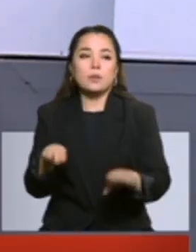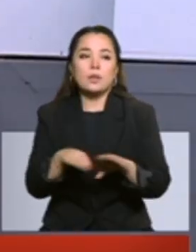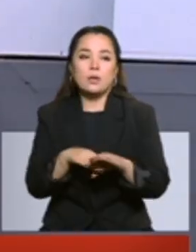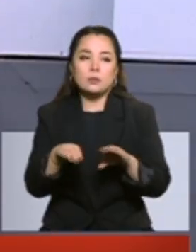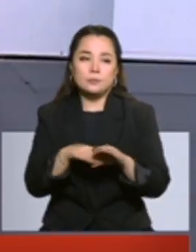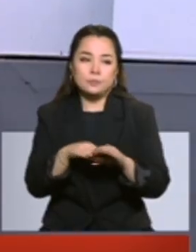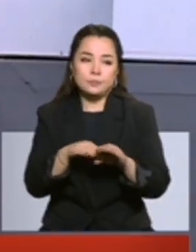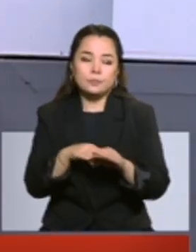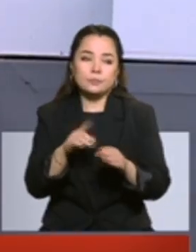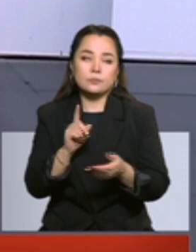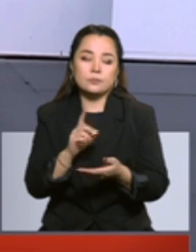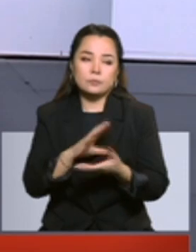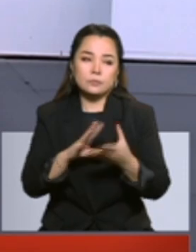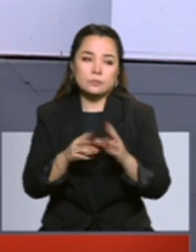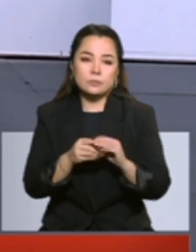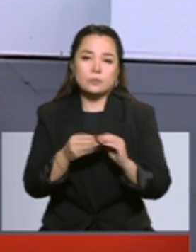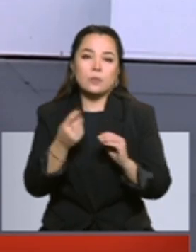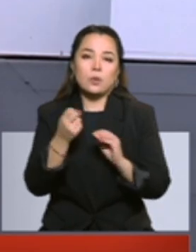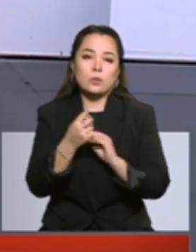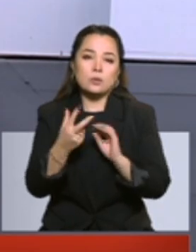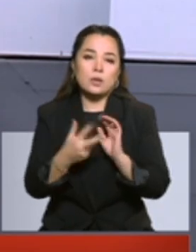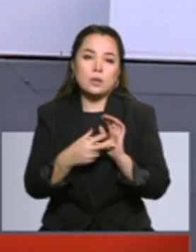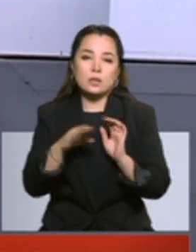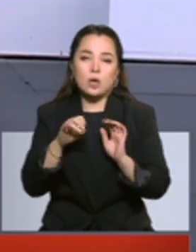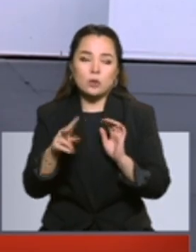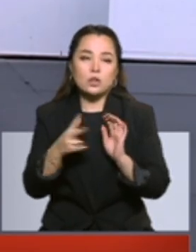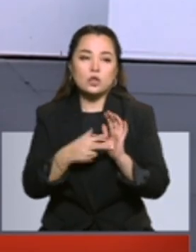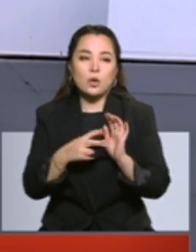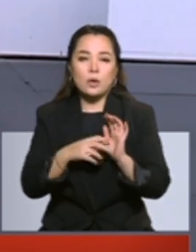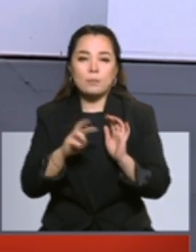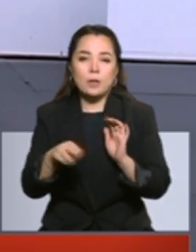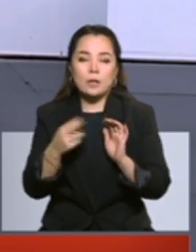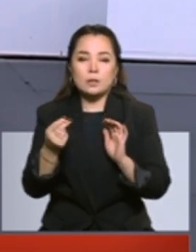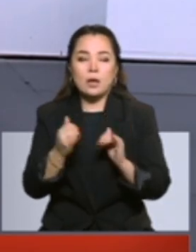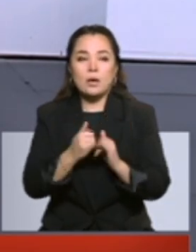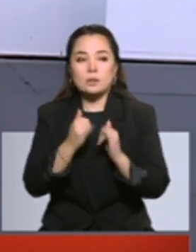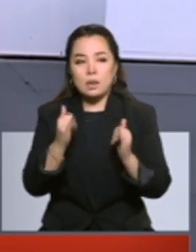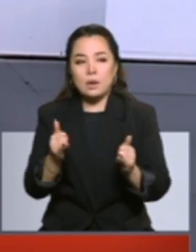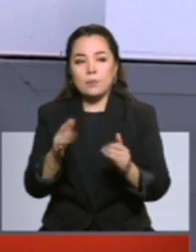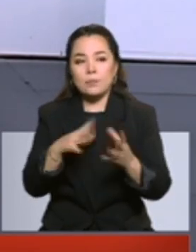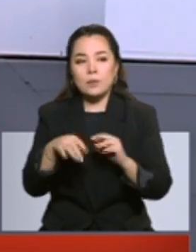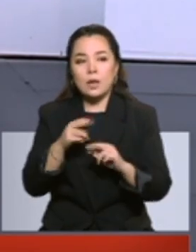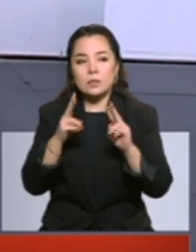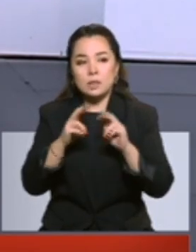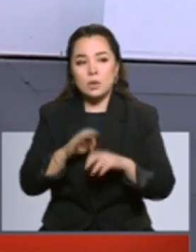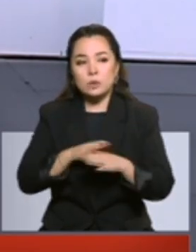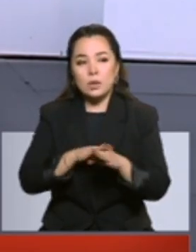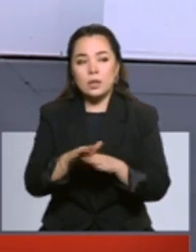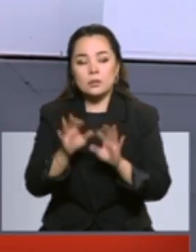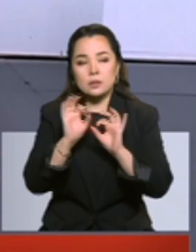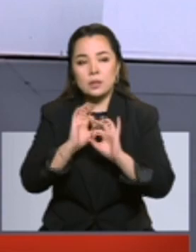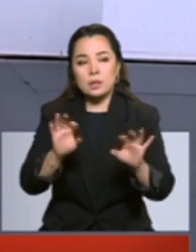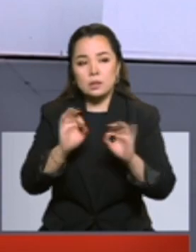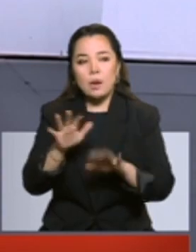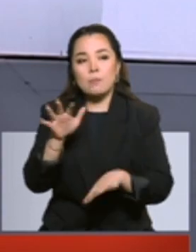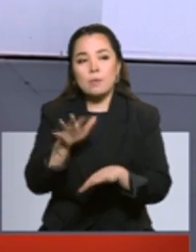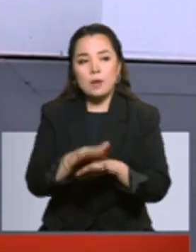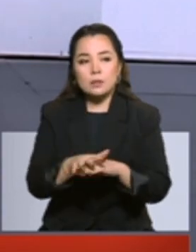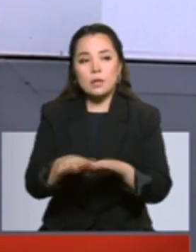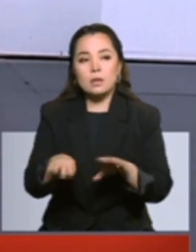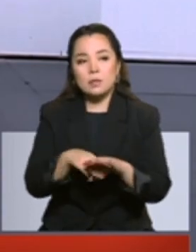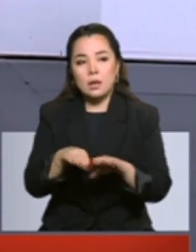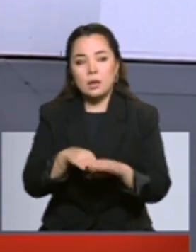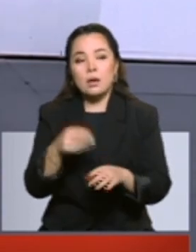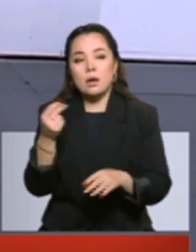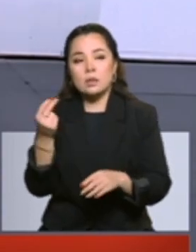Қазақстандықтардың депозит салымы 18 триллион 800 миллиард теңгеден асты. Финпром зерттеушілердің дерегіне сүйенсек, банкке салынған